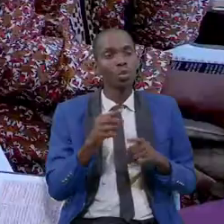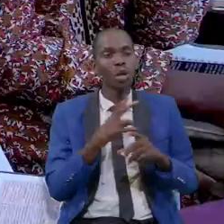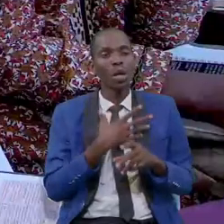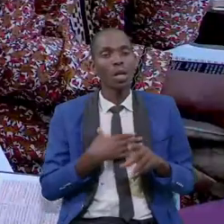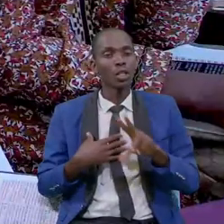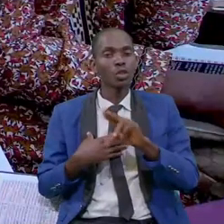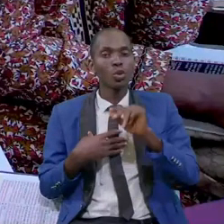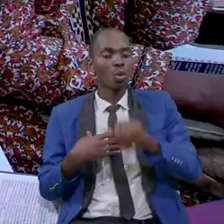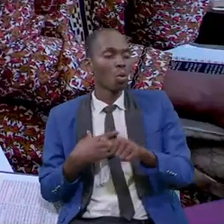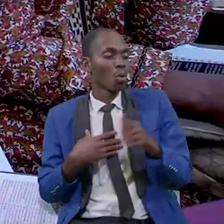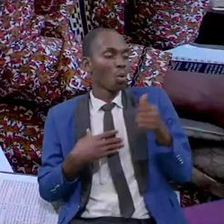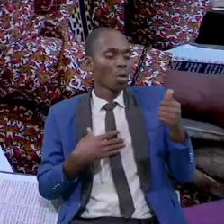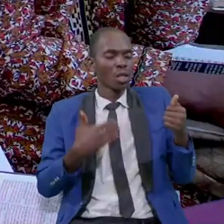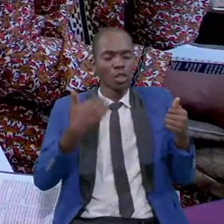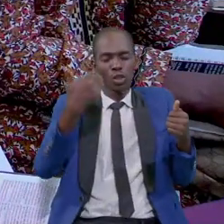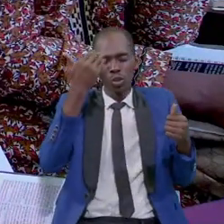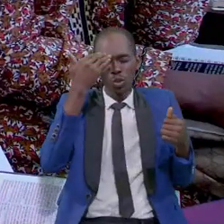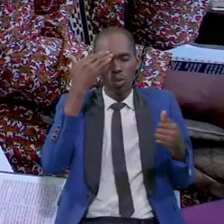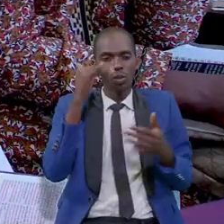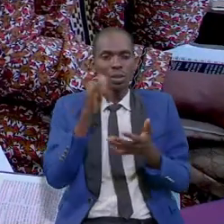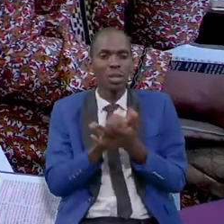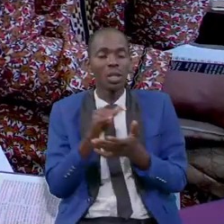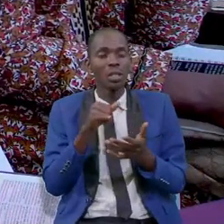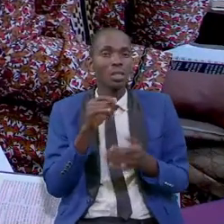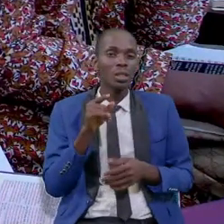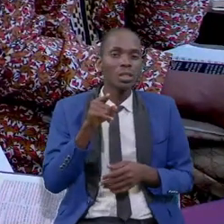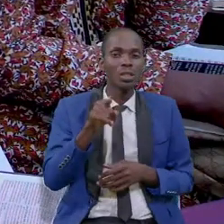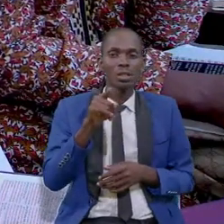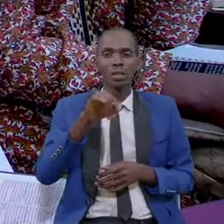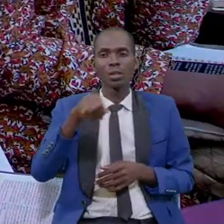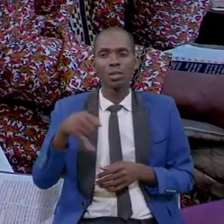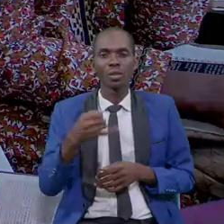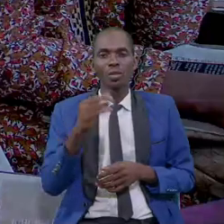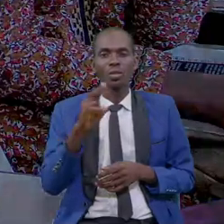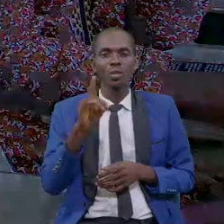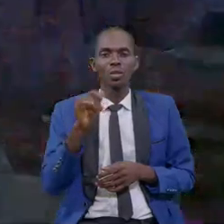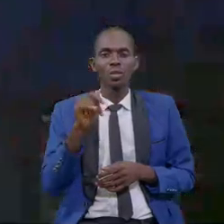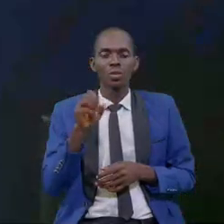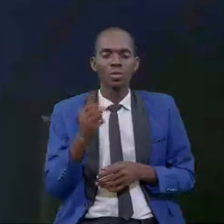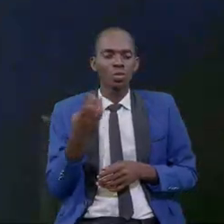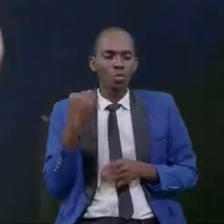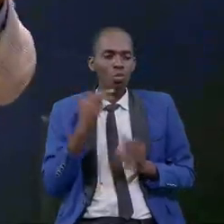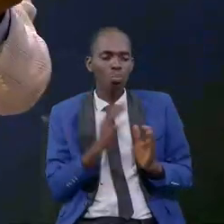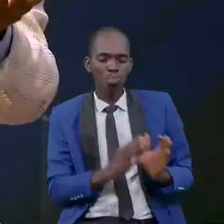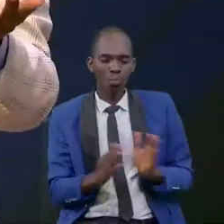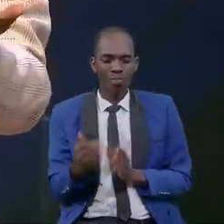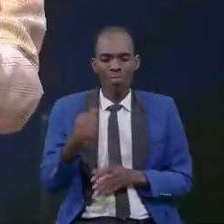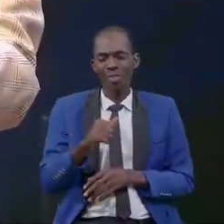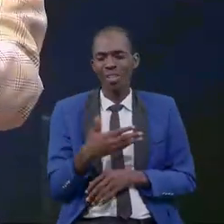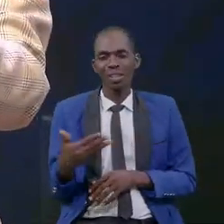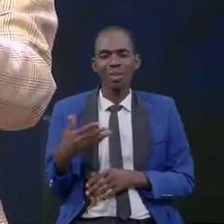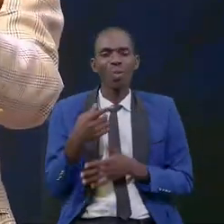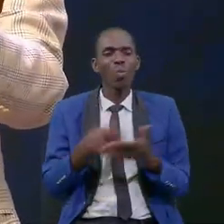autres disciples ne pouvait qu'il projetait quelque chose de mauvais. Mais